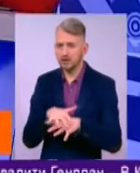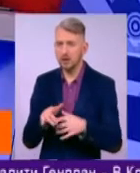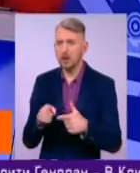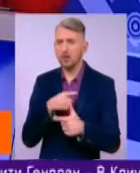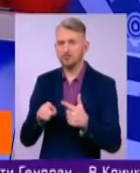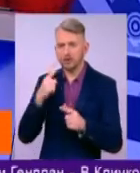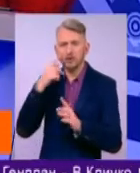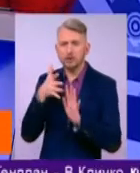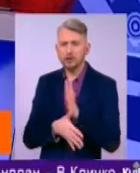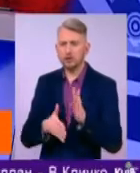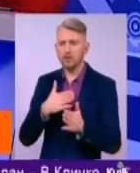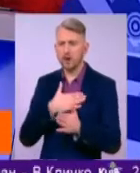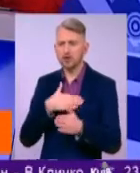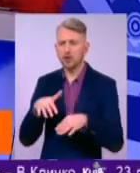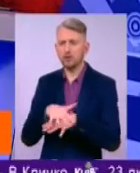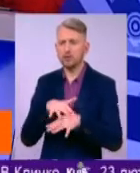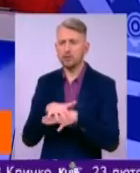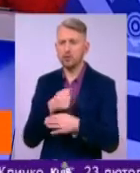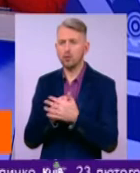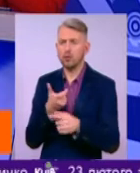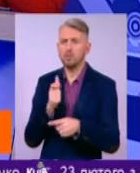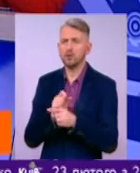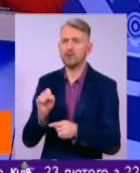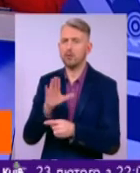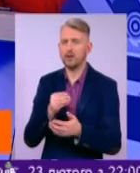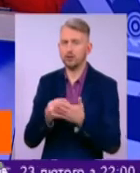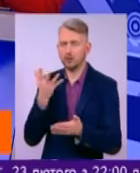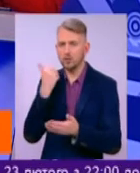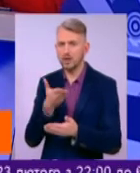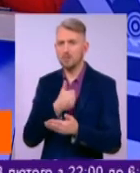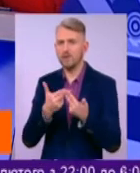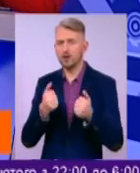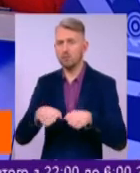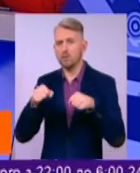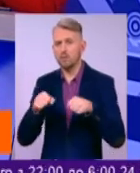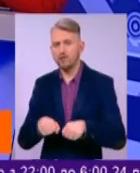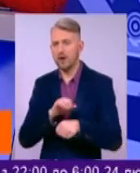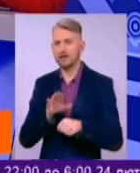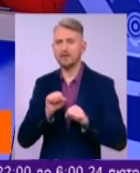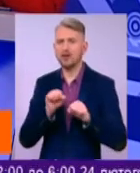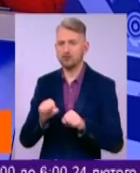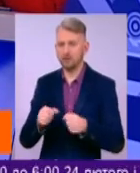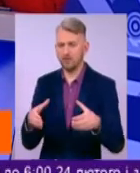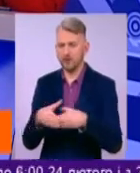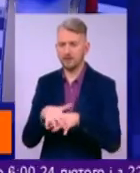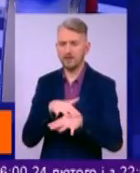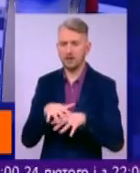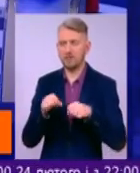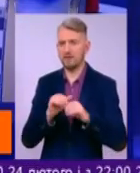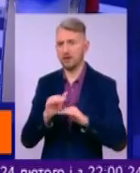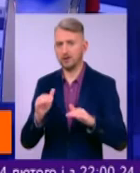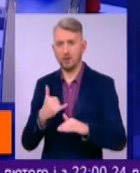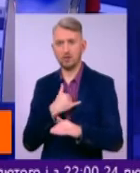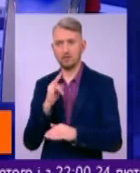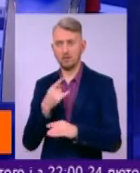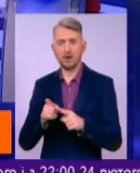наше суспільство до тих більш європейських цінностей, коли ми визнаємо права незахищених верств населення, права дітей, бо в нас все більше, як дитина,